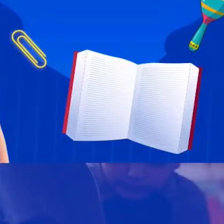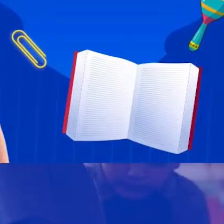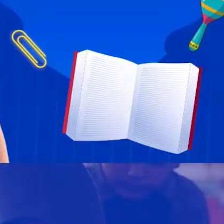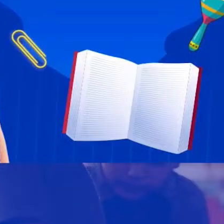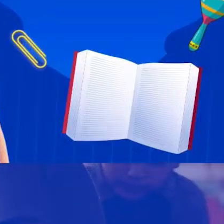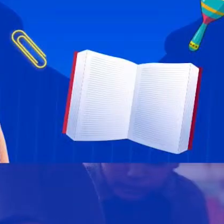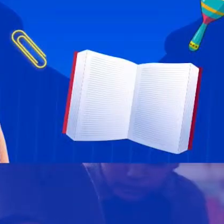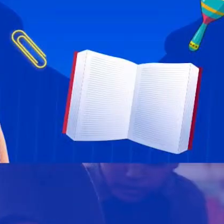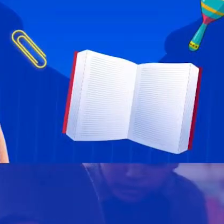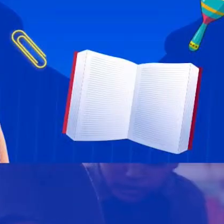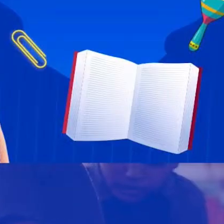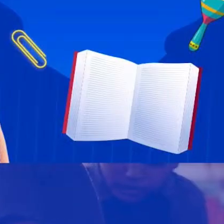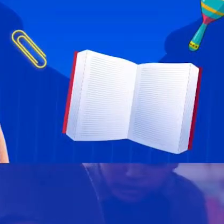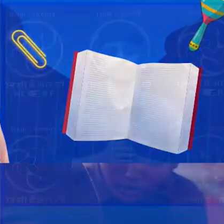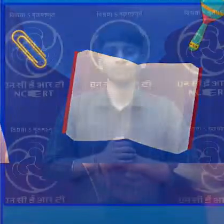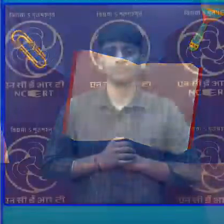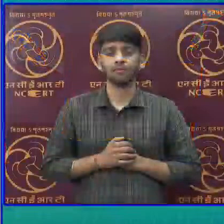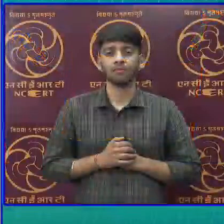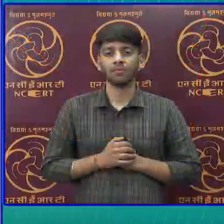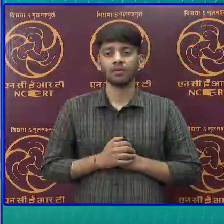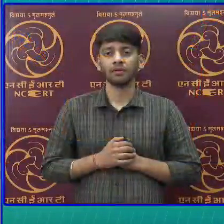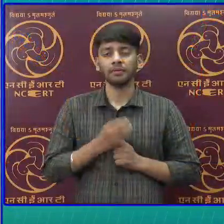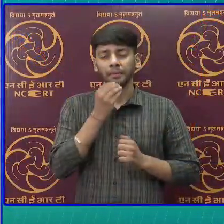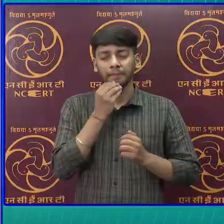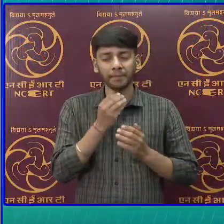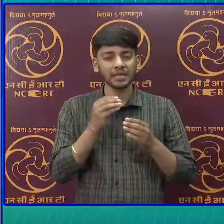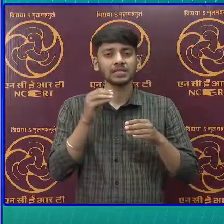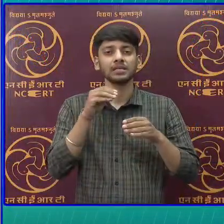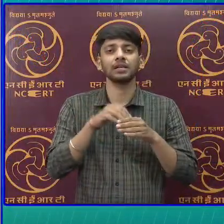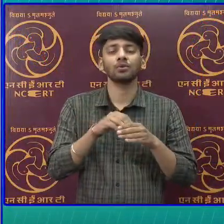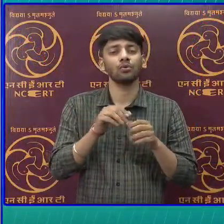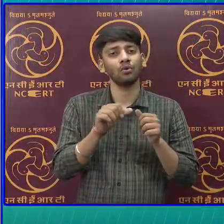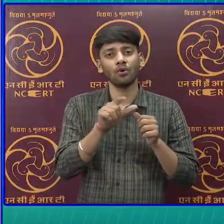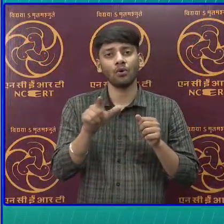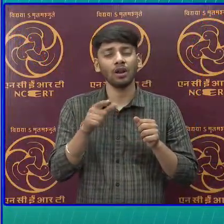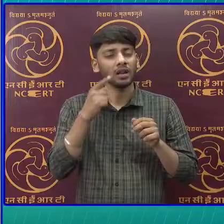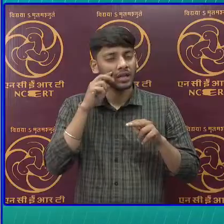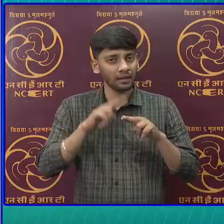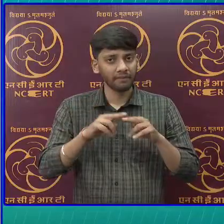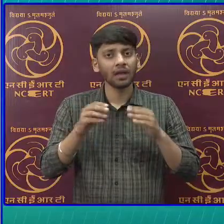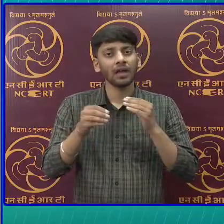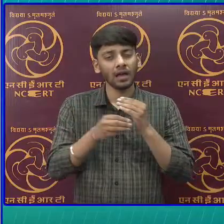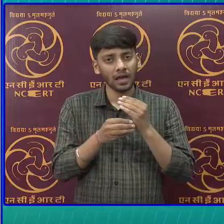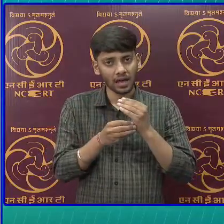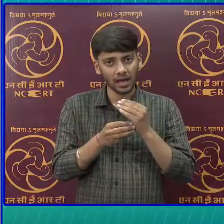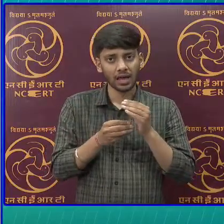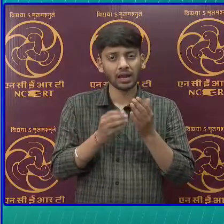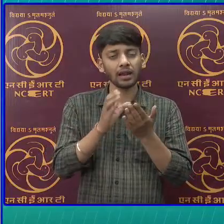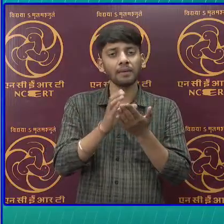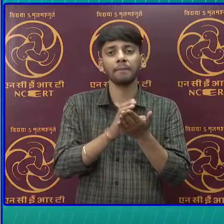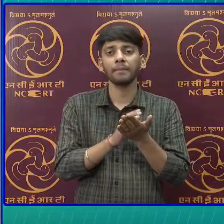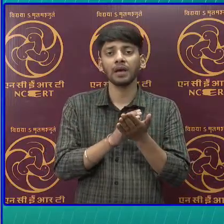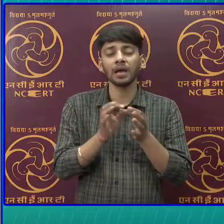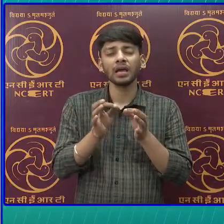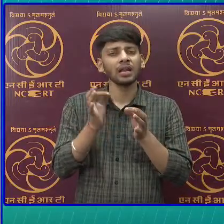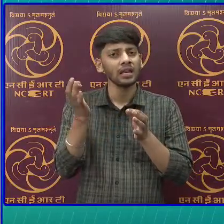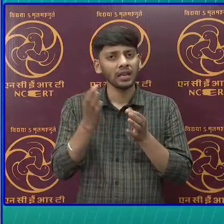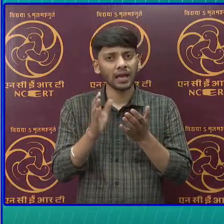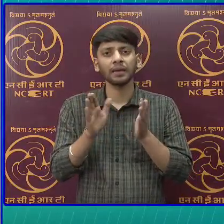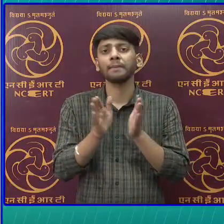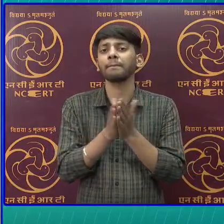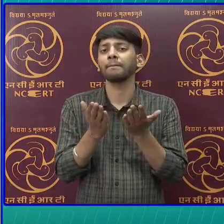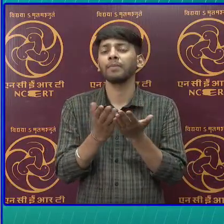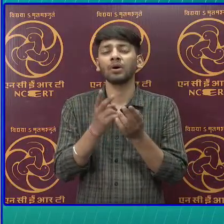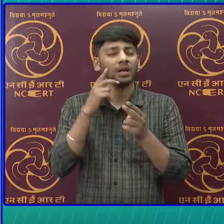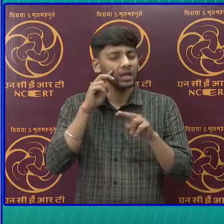होंगे। So please be the part of this competition. And now also let me tell you, the new NCERT textbooks for